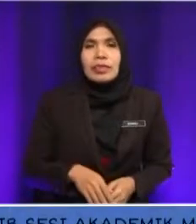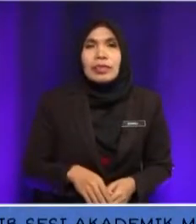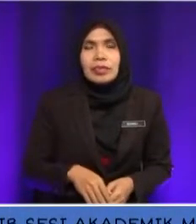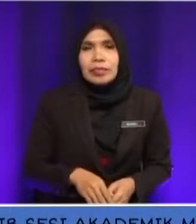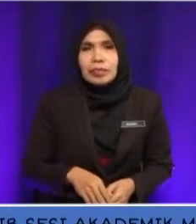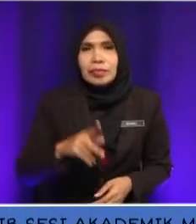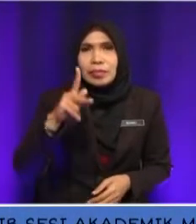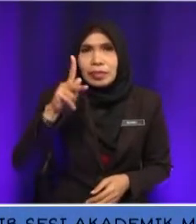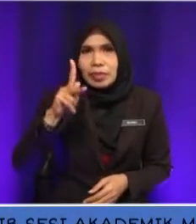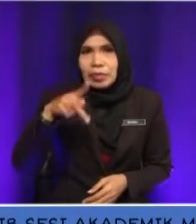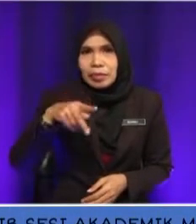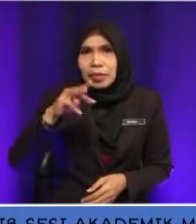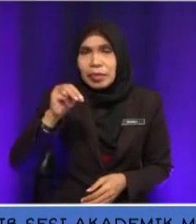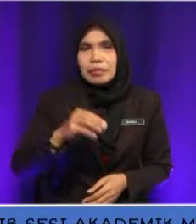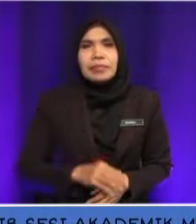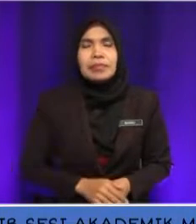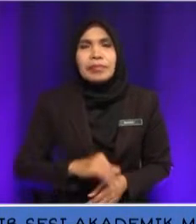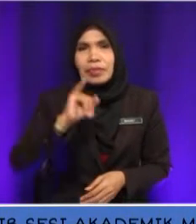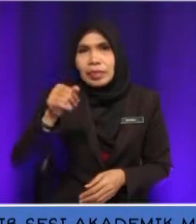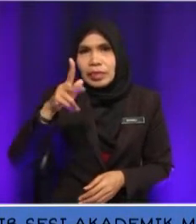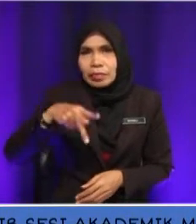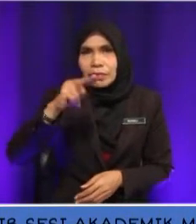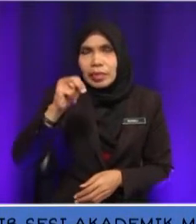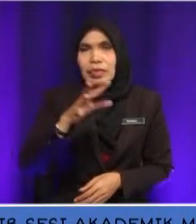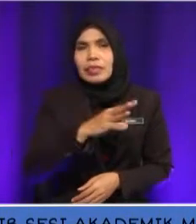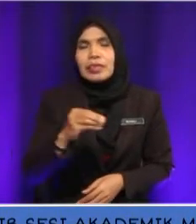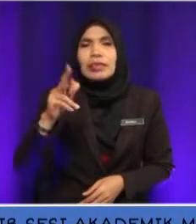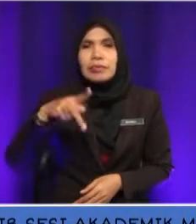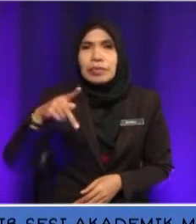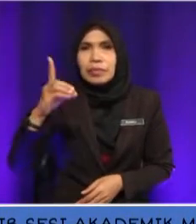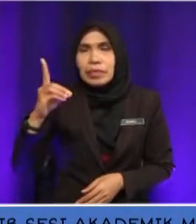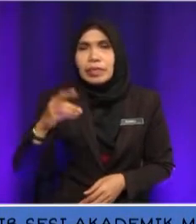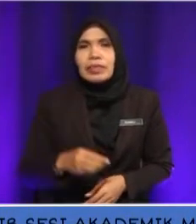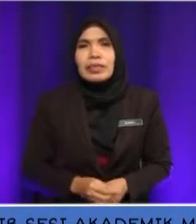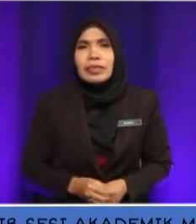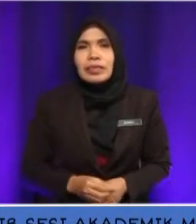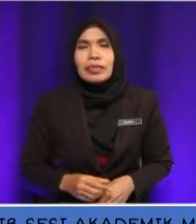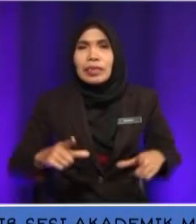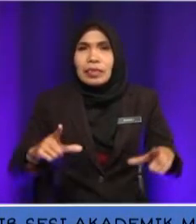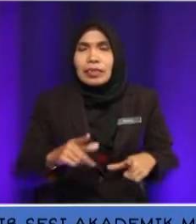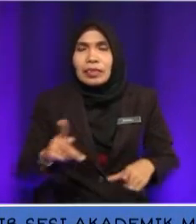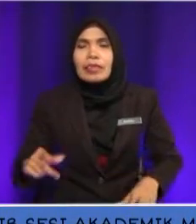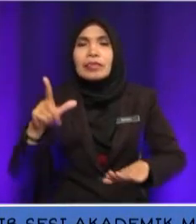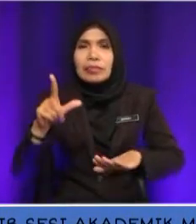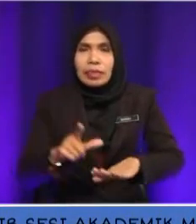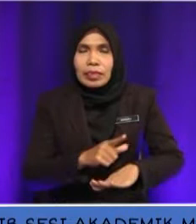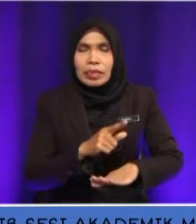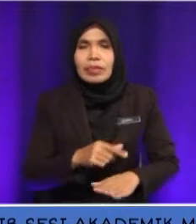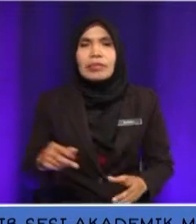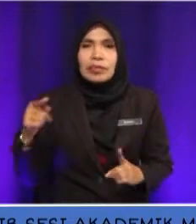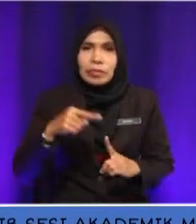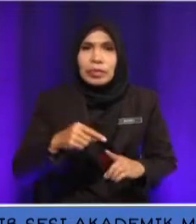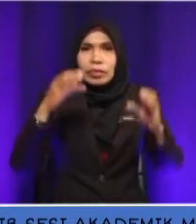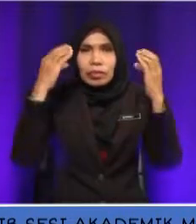PPD digalakkan untuk melaksanakan latihan di peringkat negeri dan juga daerah kepada guru khususnya dalam